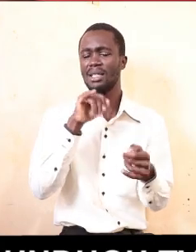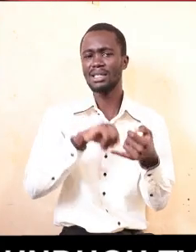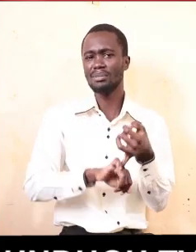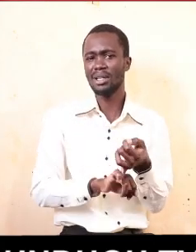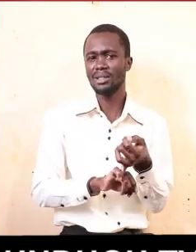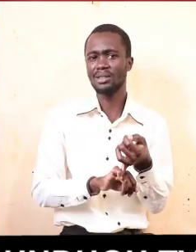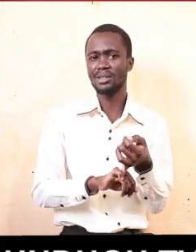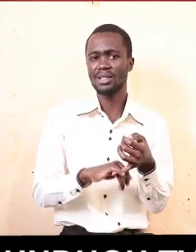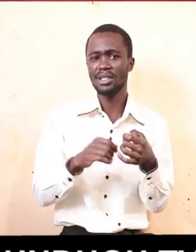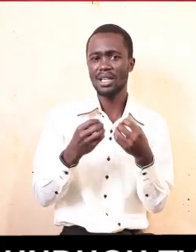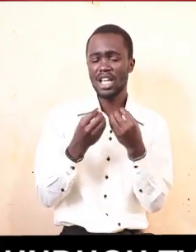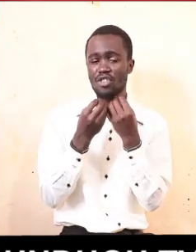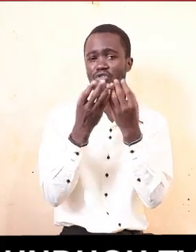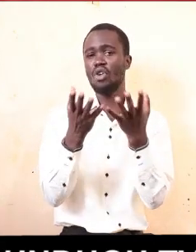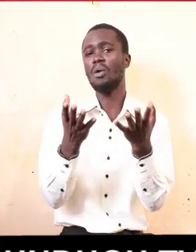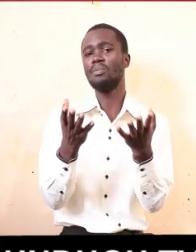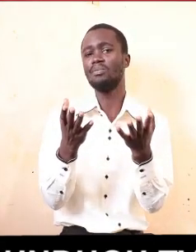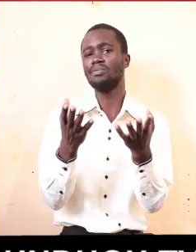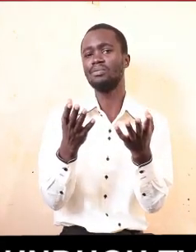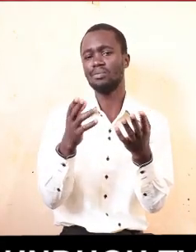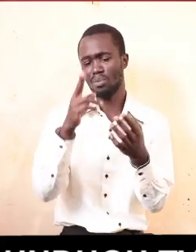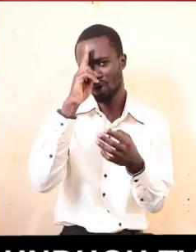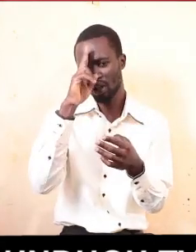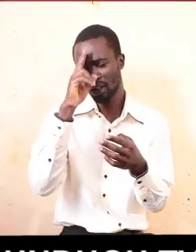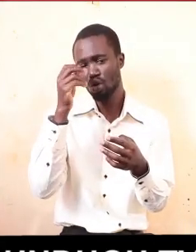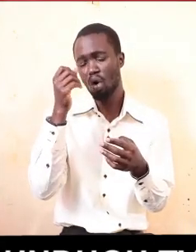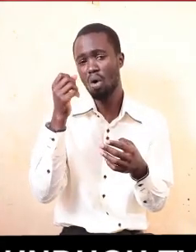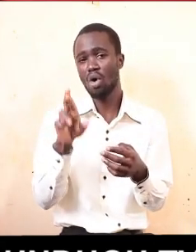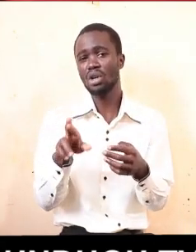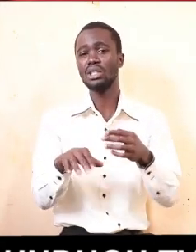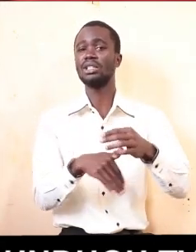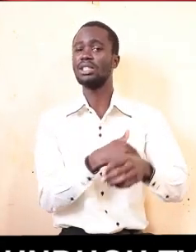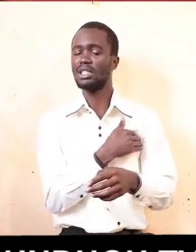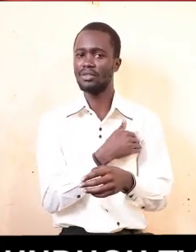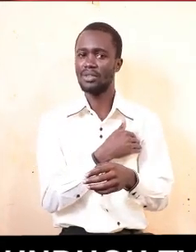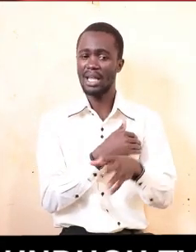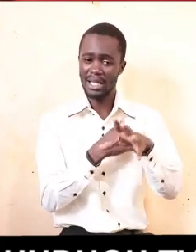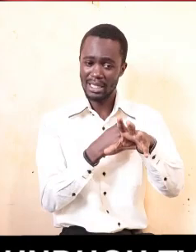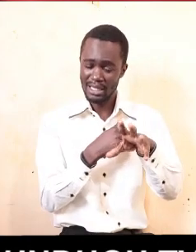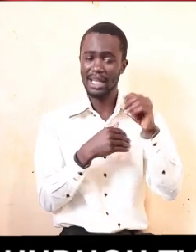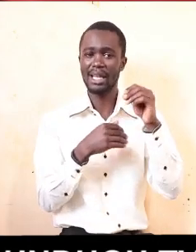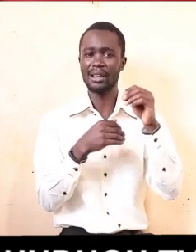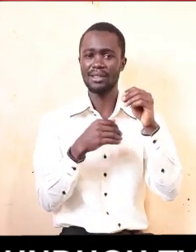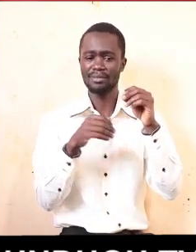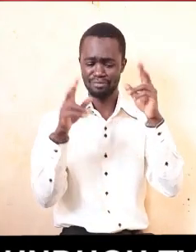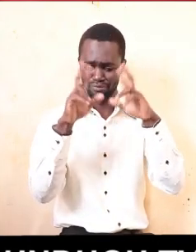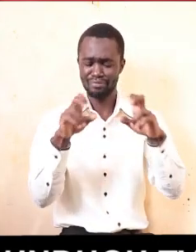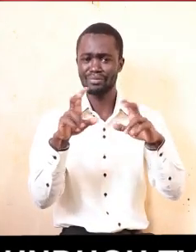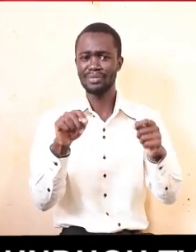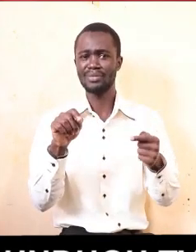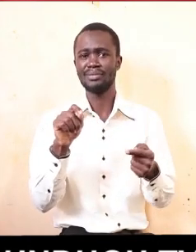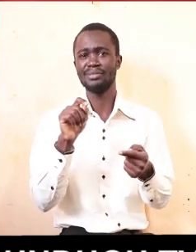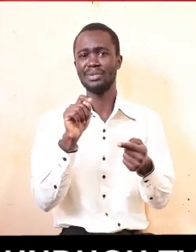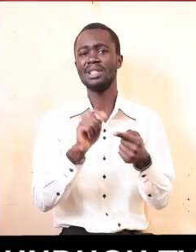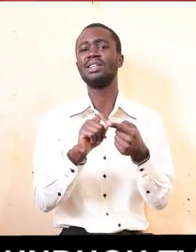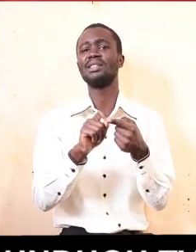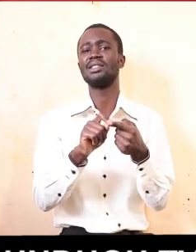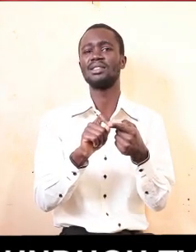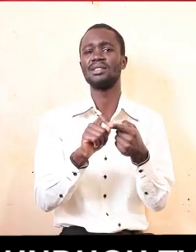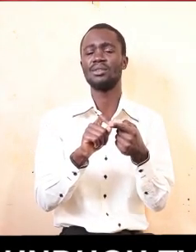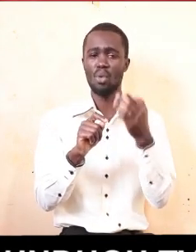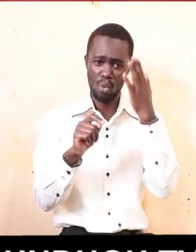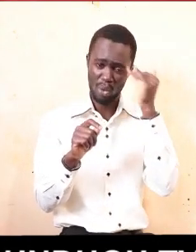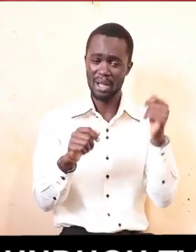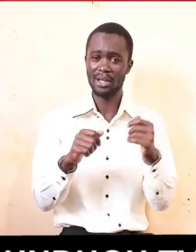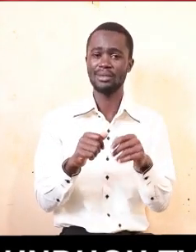pika ripoti kwa polisi ama kwa chief, achukuliwe kwanza, achunguzwe, kwa sababu ni hatari.